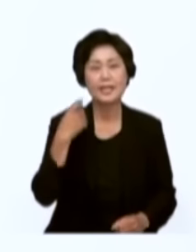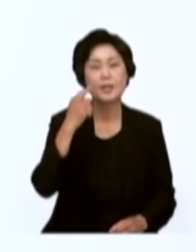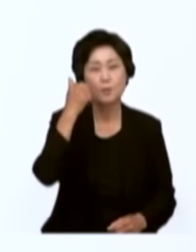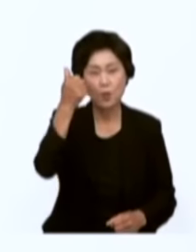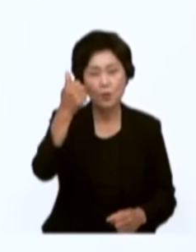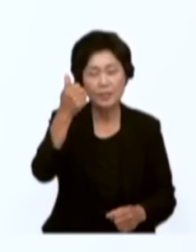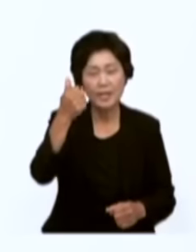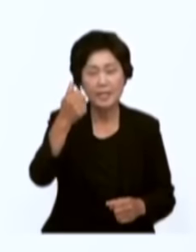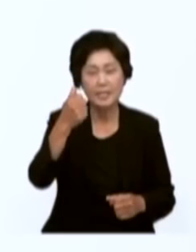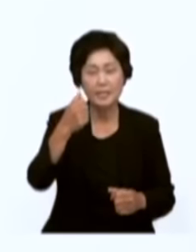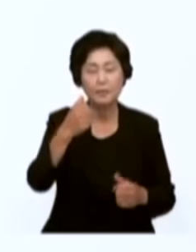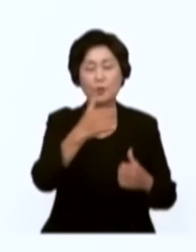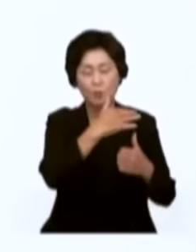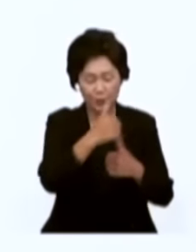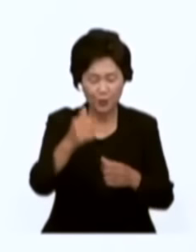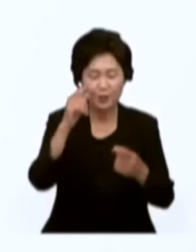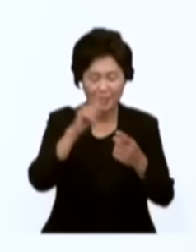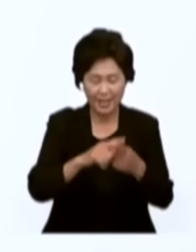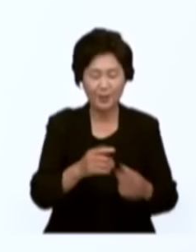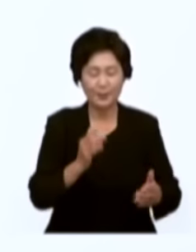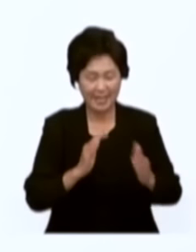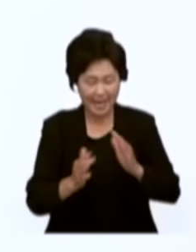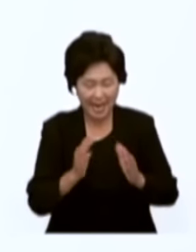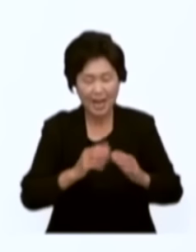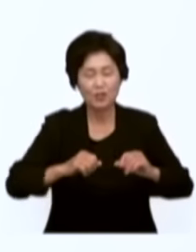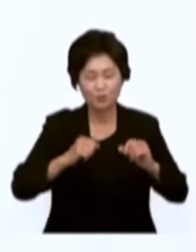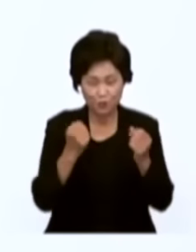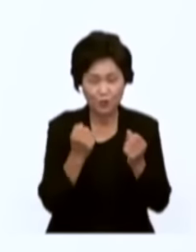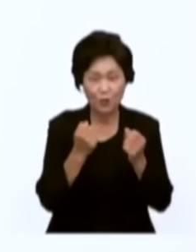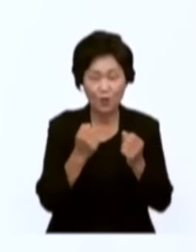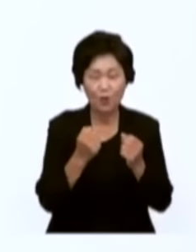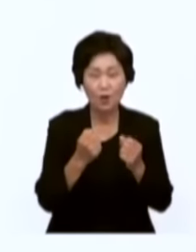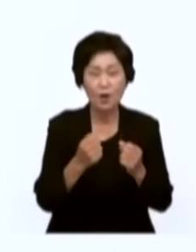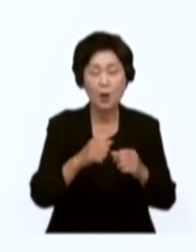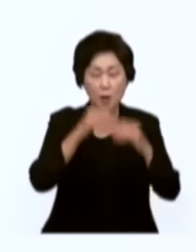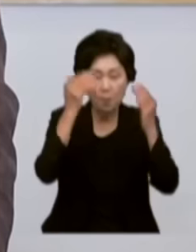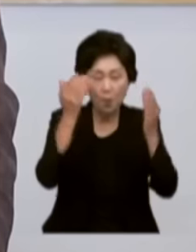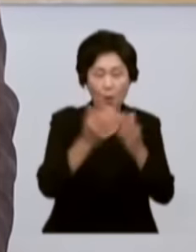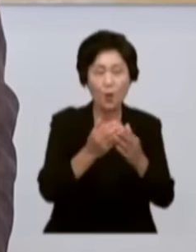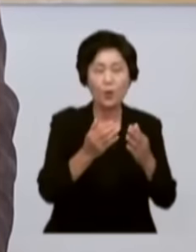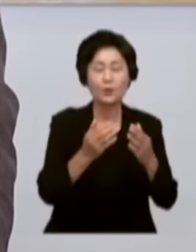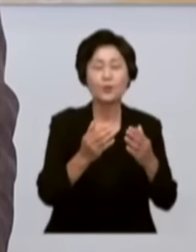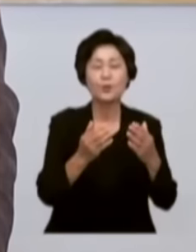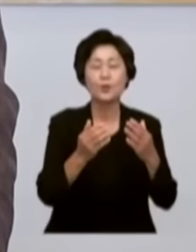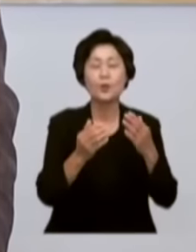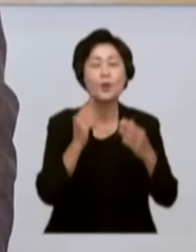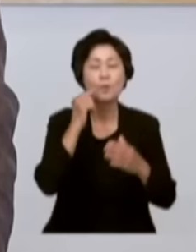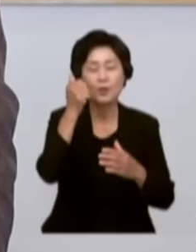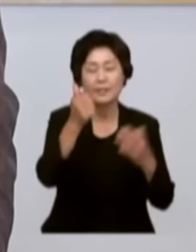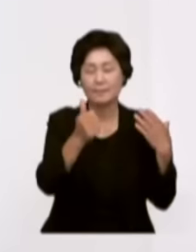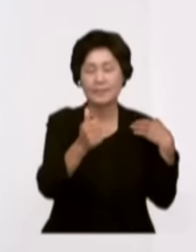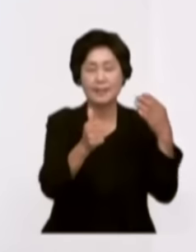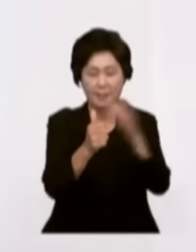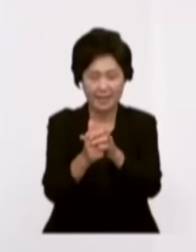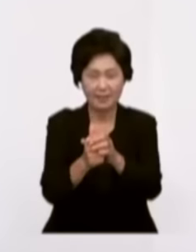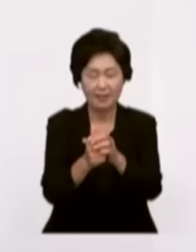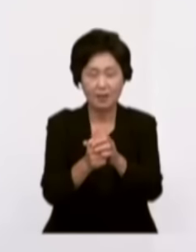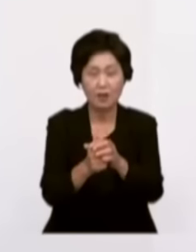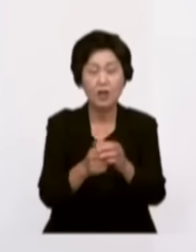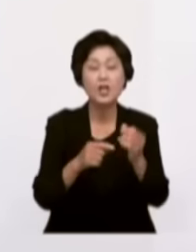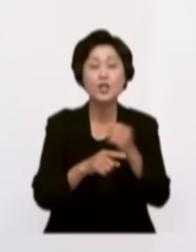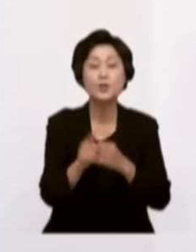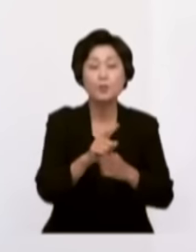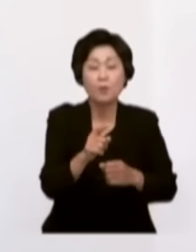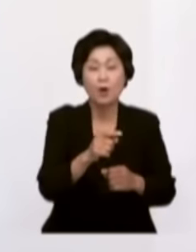시키면 시키는 대로 부르면 부르는 대로 달려갈 정도로 그냥 주성민 목사님에게 모든 걸 맡겨요. 그 이유는 뭐냐면은